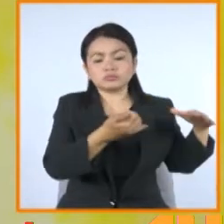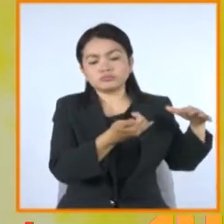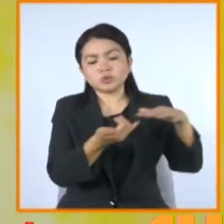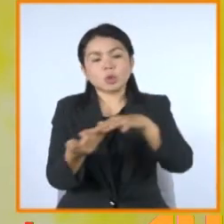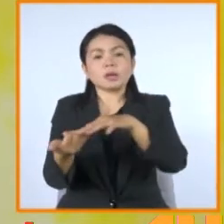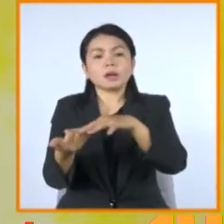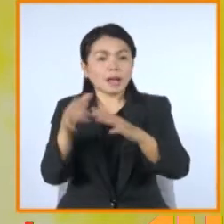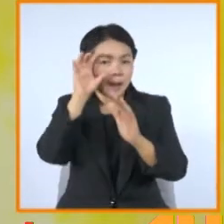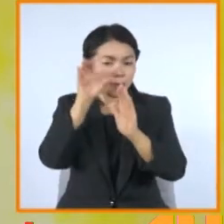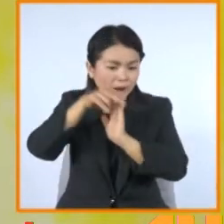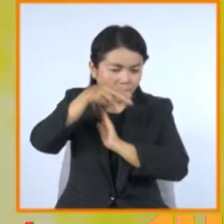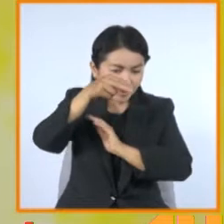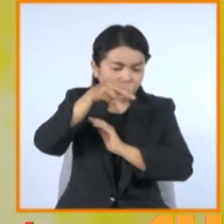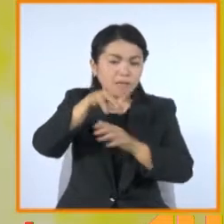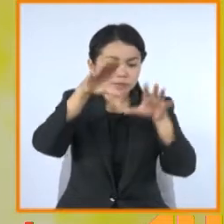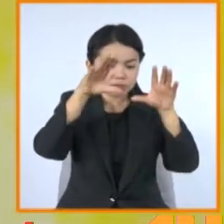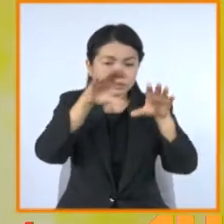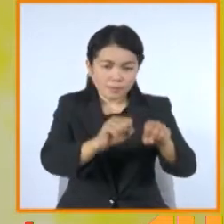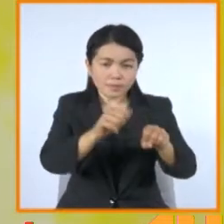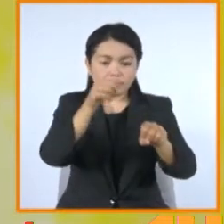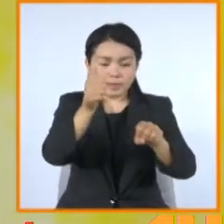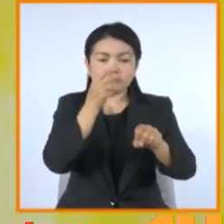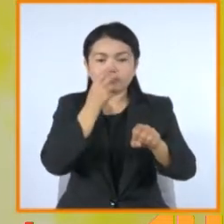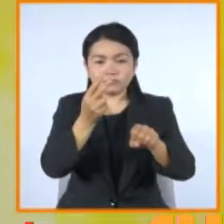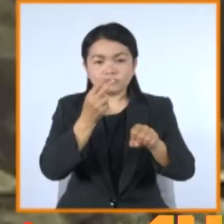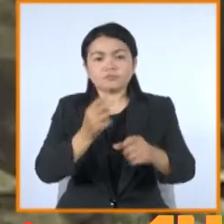ได้เบาะแสจากกล้องวงจรปิดรวมไปถึงภาพเหตุการณ์ด้วยค่ะ